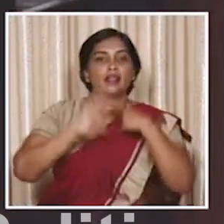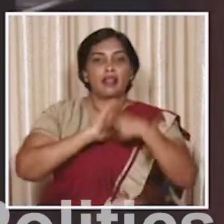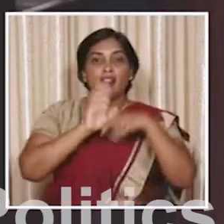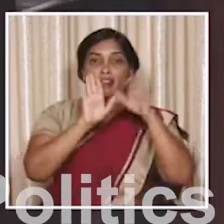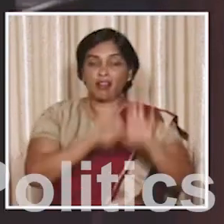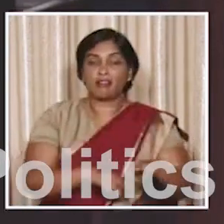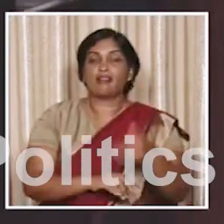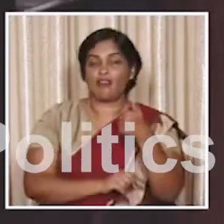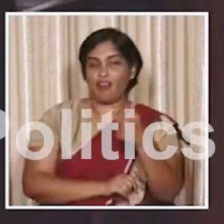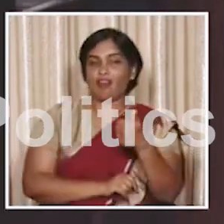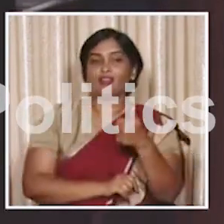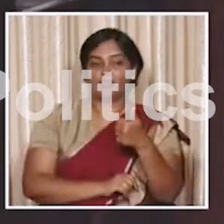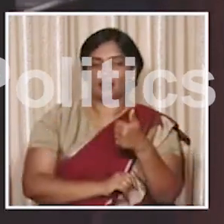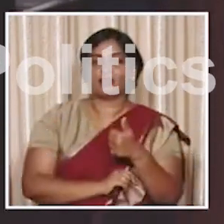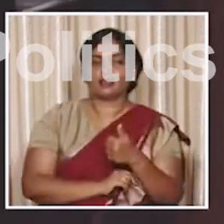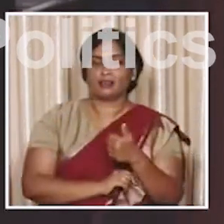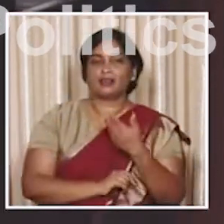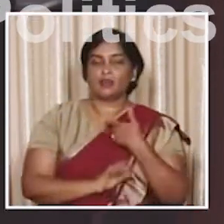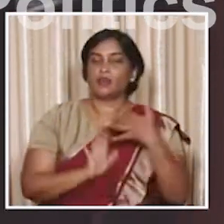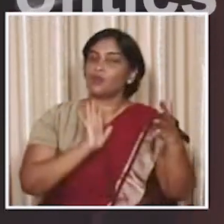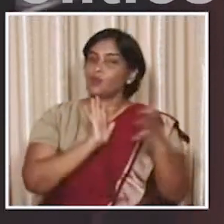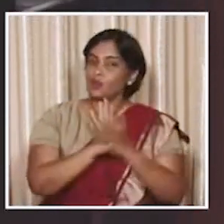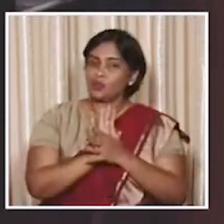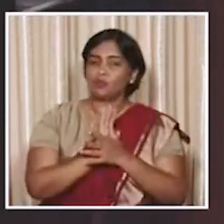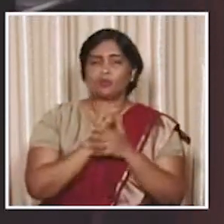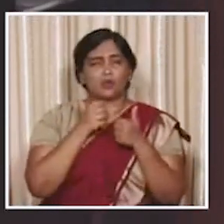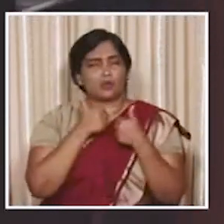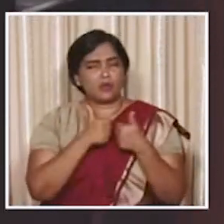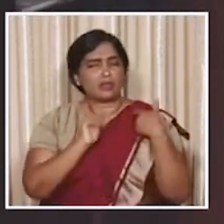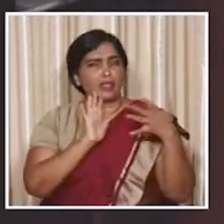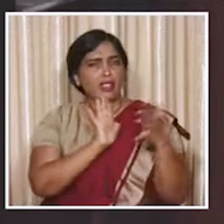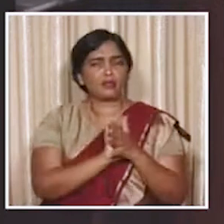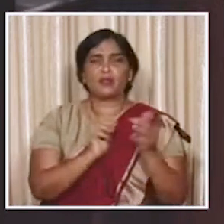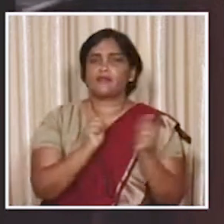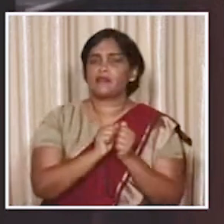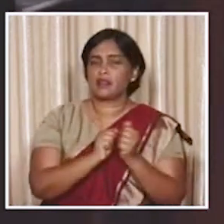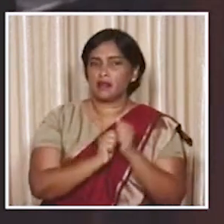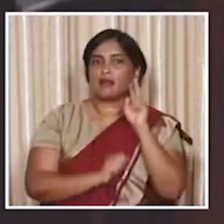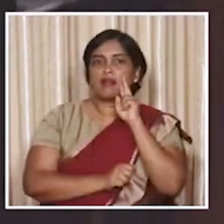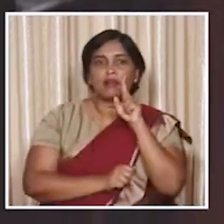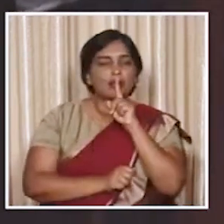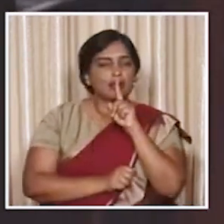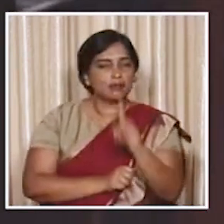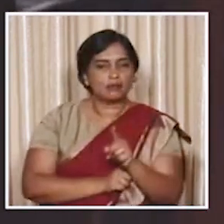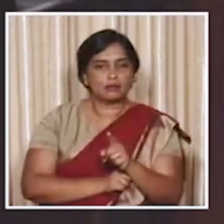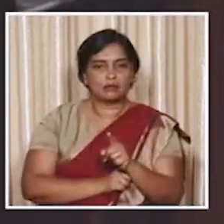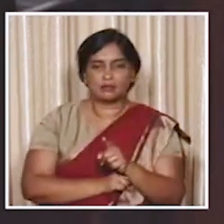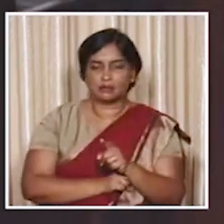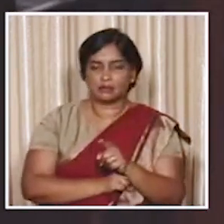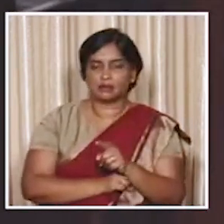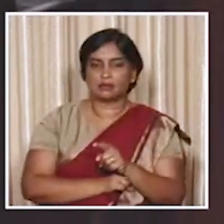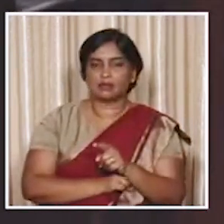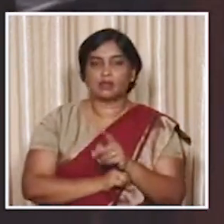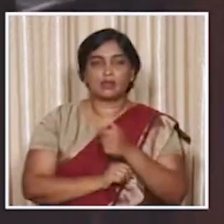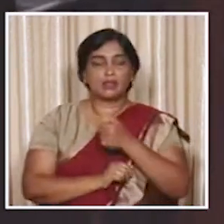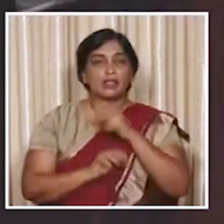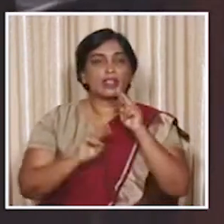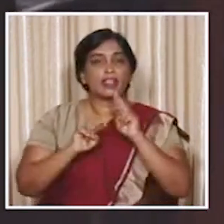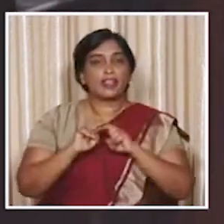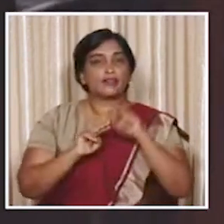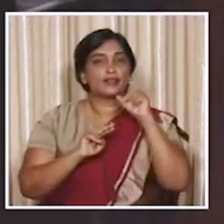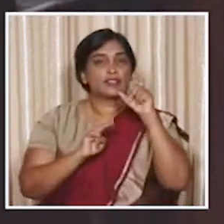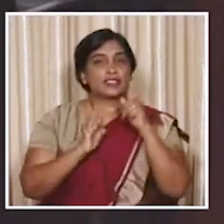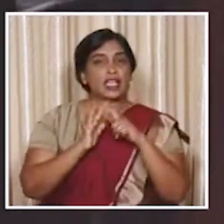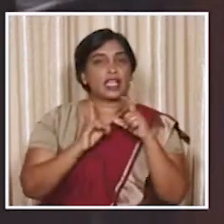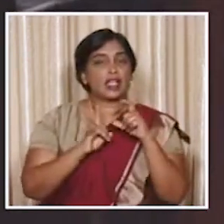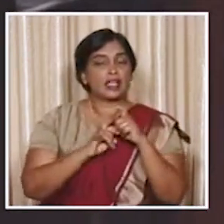මේක කියනකොට. අපිත් එක්ක සමීපව කටයුතු කළා. ඒ විතරක්ද? දූෂණ විරෝධී